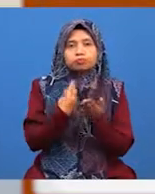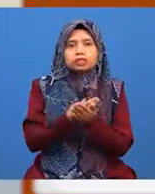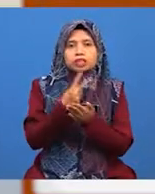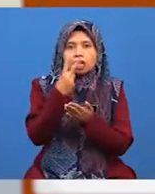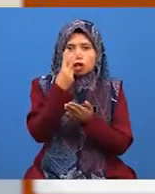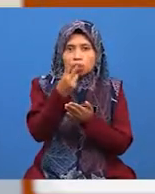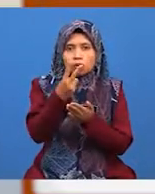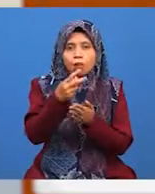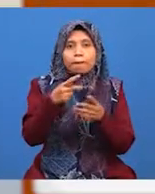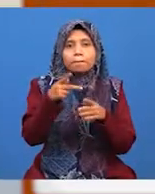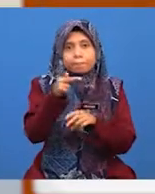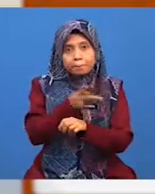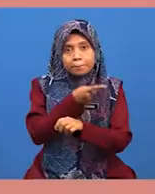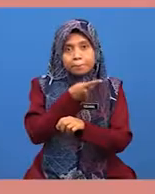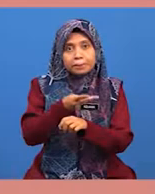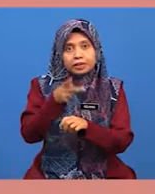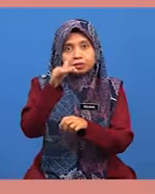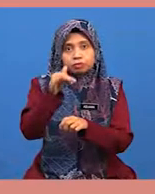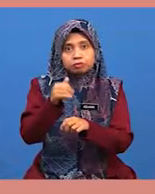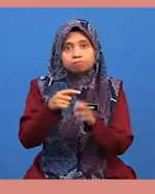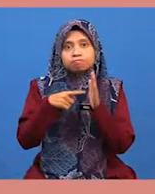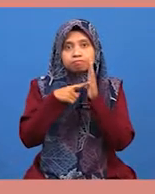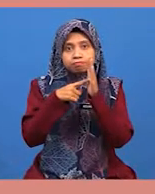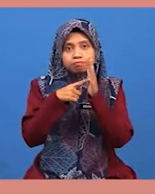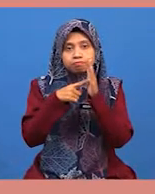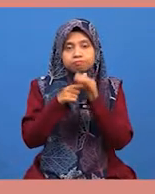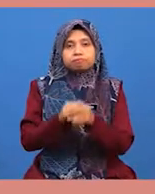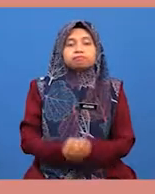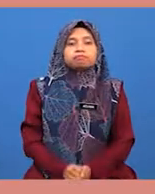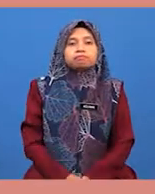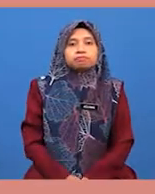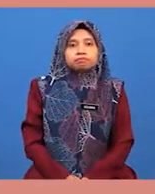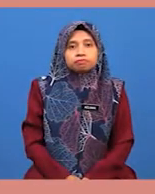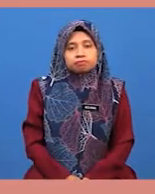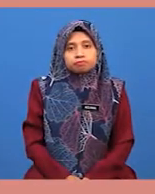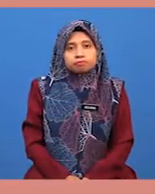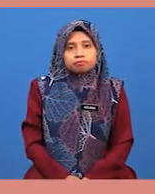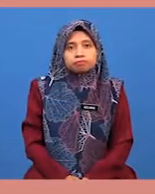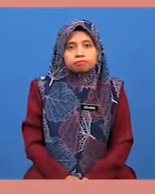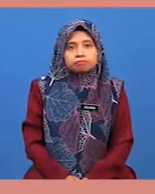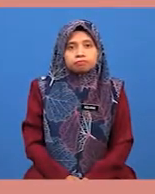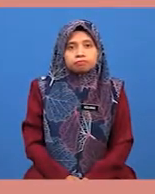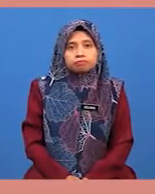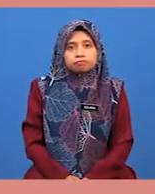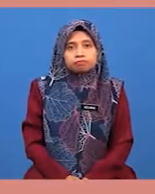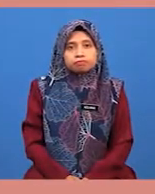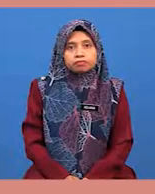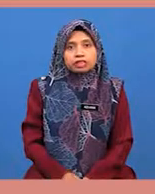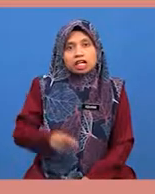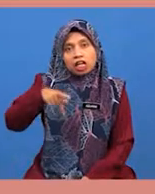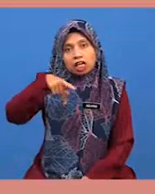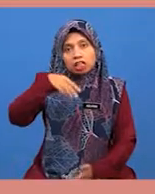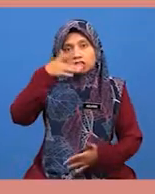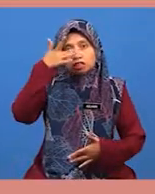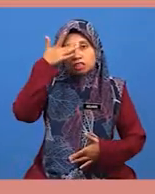perhatikan pantun yang dipaparkan. Mari kita berpantun bersama-sama. Kaki